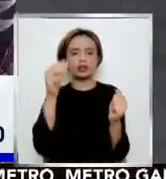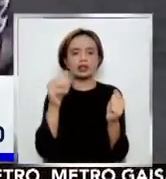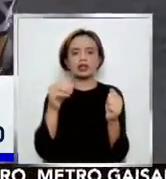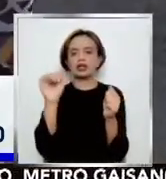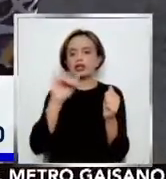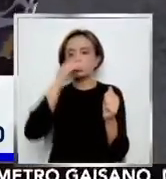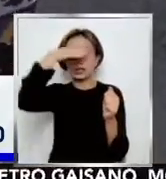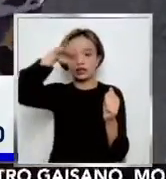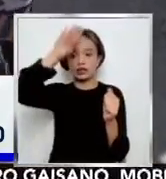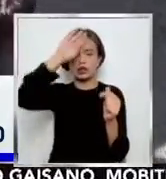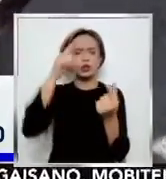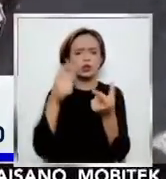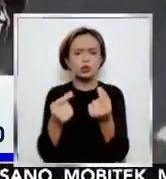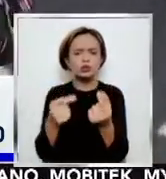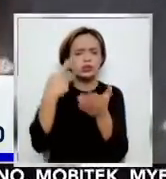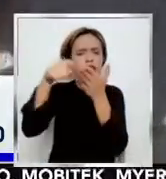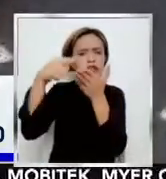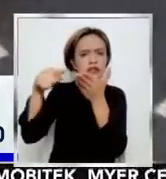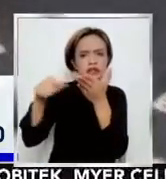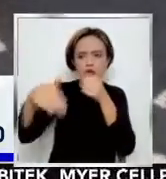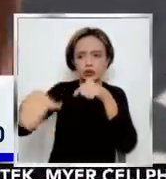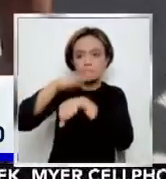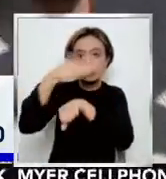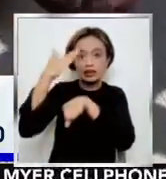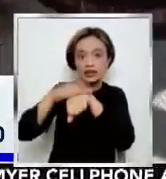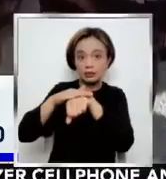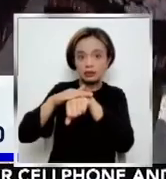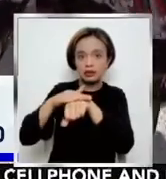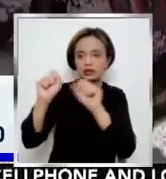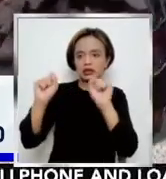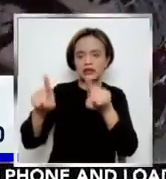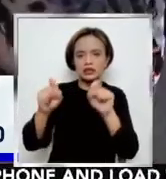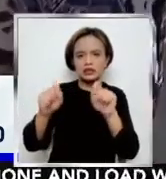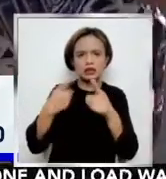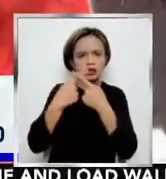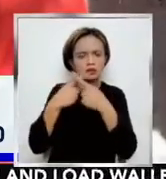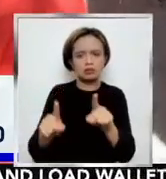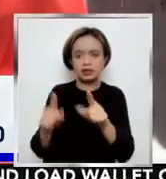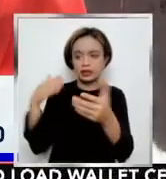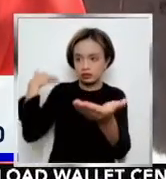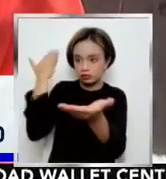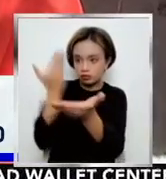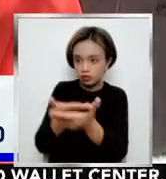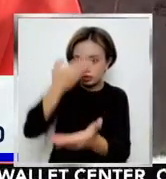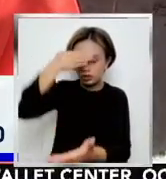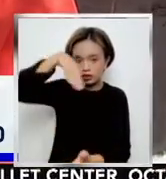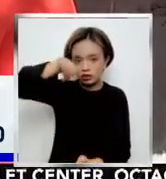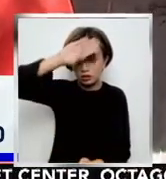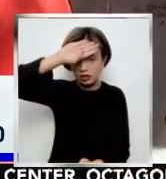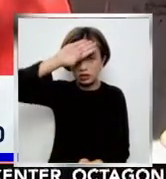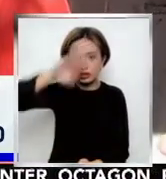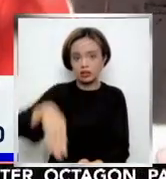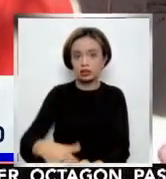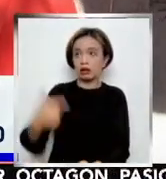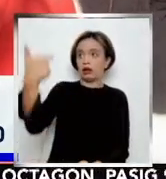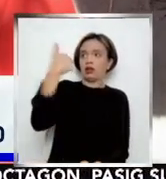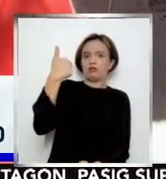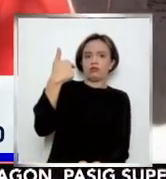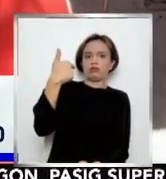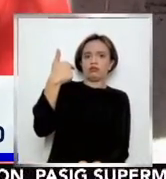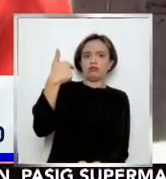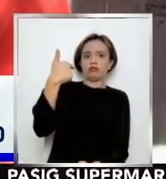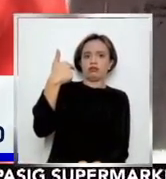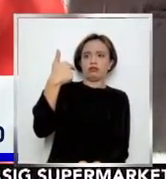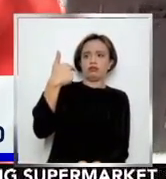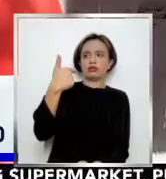raw tingnan ang lupang umunoy isasangla ng mga ito. Pero pagdating nila sa Cavite, dinudukan kami ng baril. Tapos dinala kayo